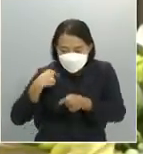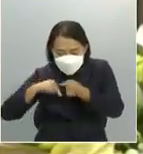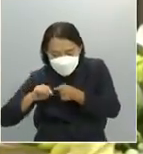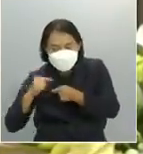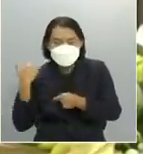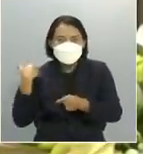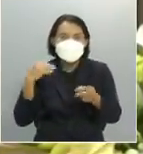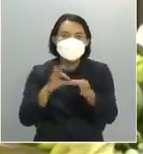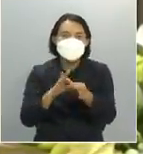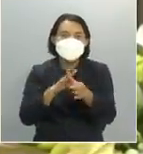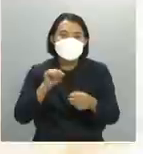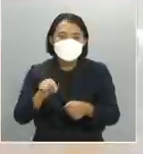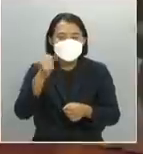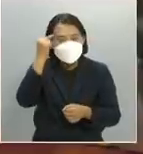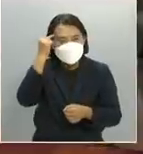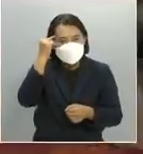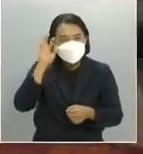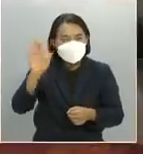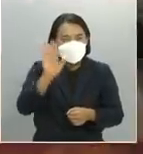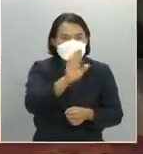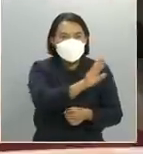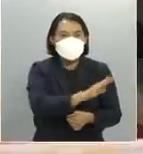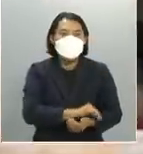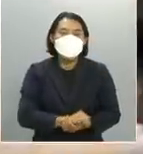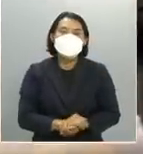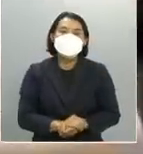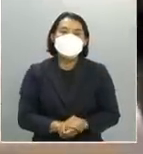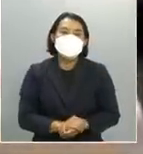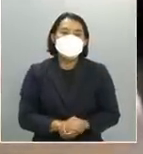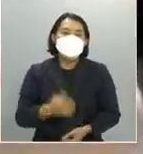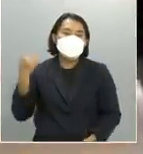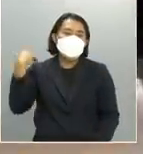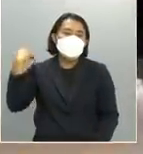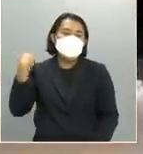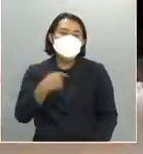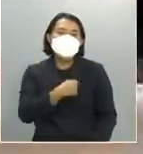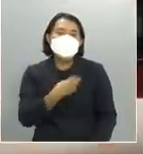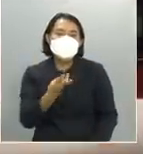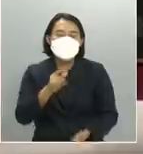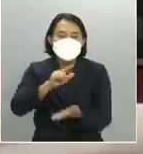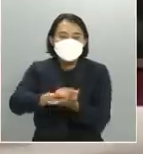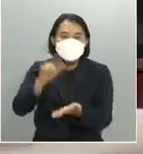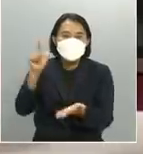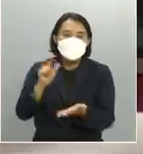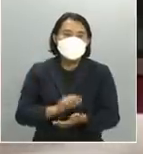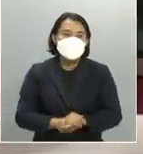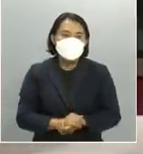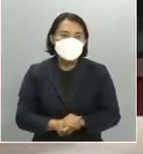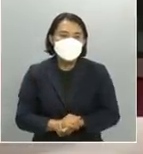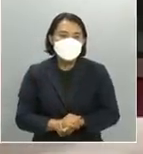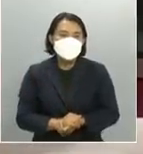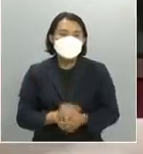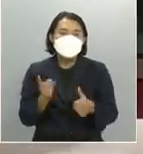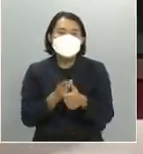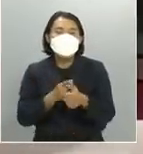ยู่เบื้องหลัง มันมีความน้อยเนื้อต่ำใจอยู่ที่ลาออกเป็นประวัติหนึ่งรู้สึกว่าการบริห